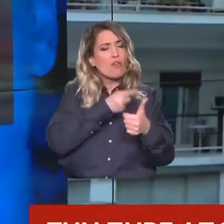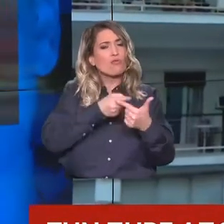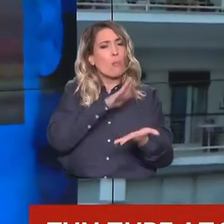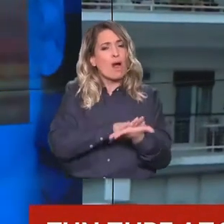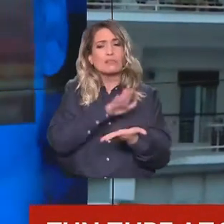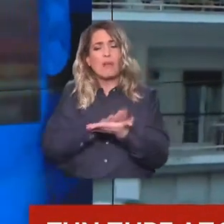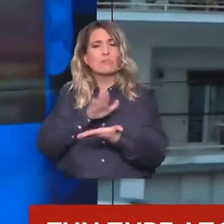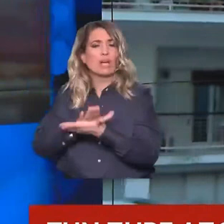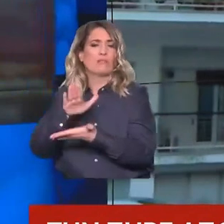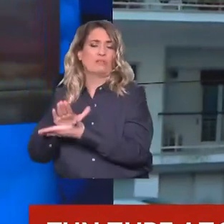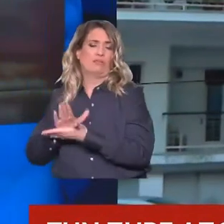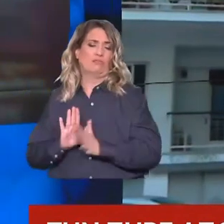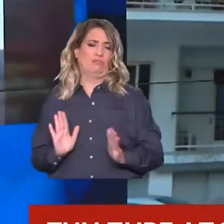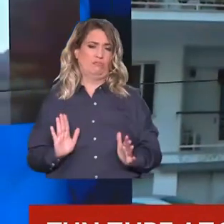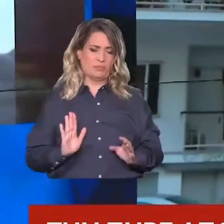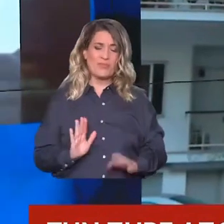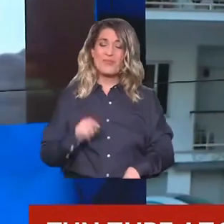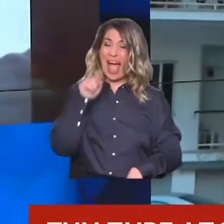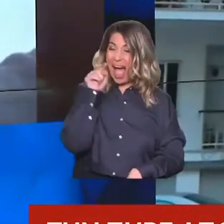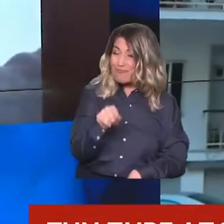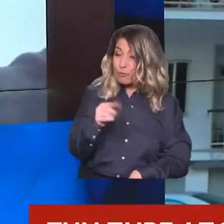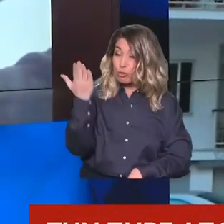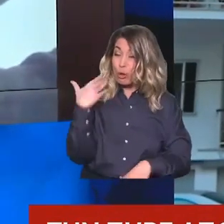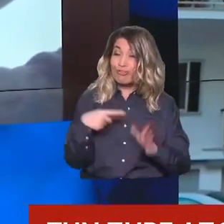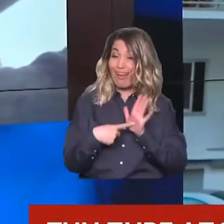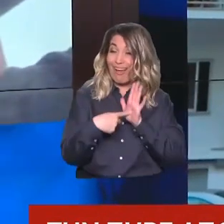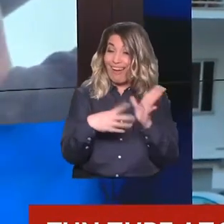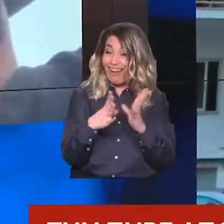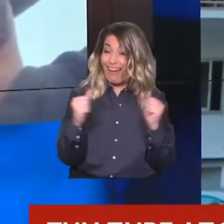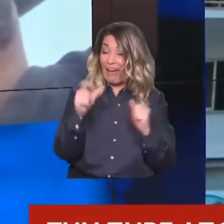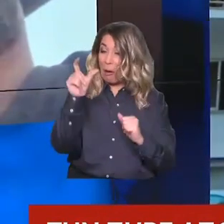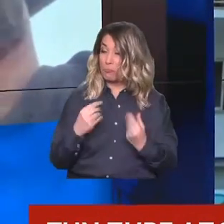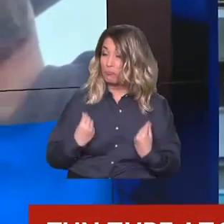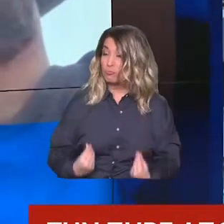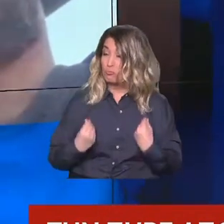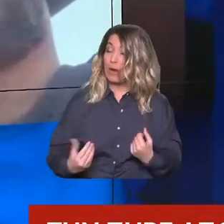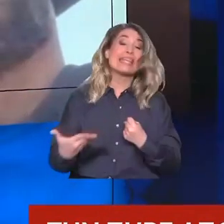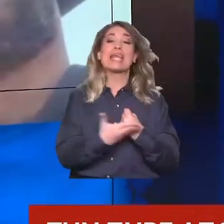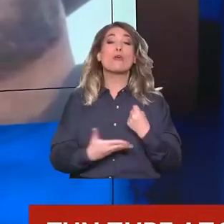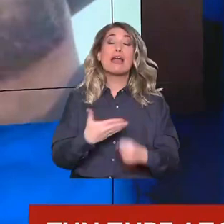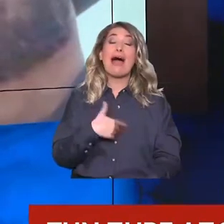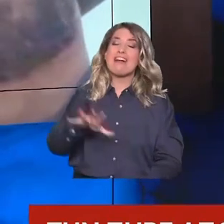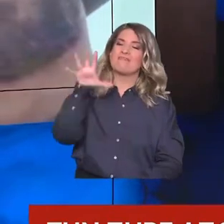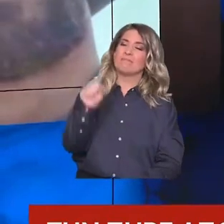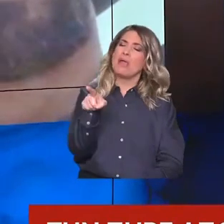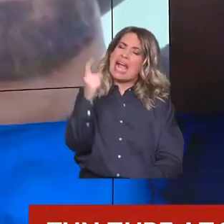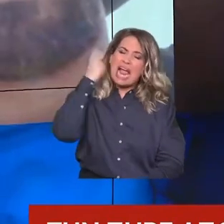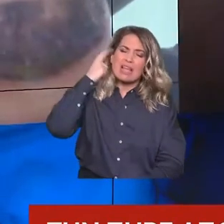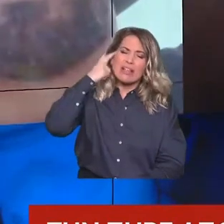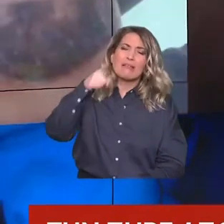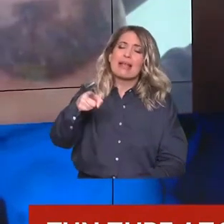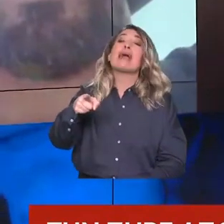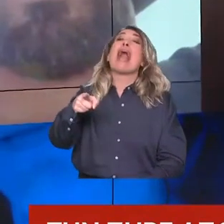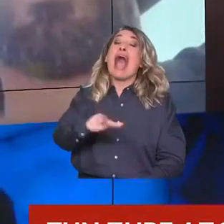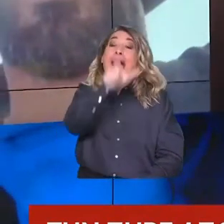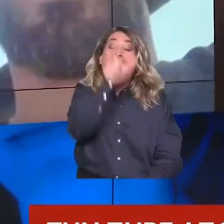γιατί από την αρχή είπαμε ότι είναι από τα πιο φρικτά εγκλήματα και κατά τη γνώμη μου ο άνθρωπος αυτός είναι από τους εγκληματίες